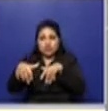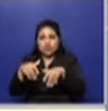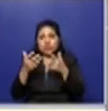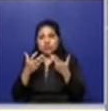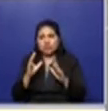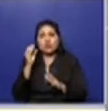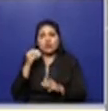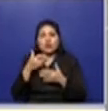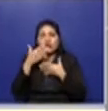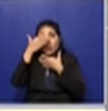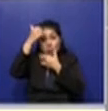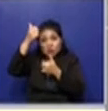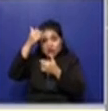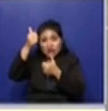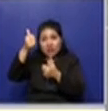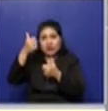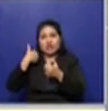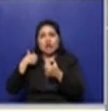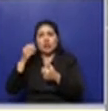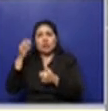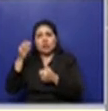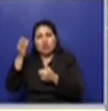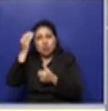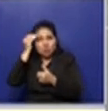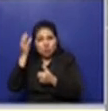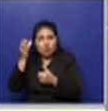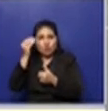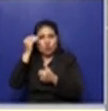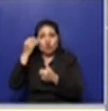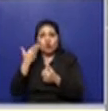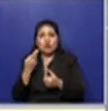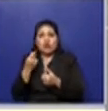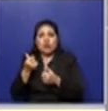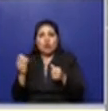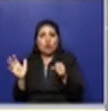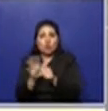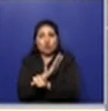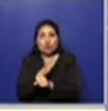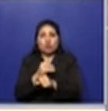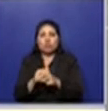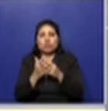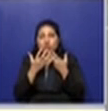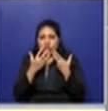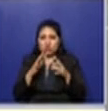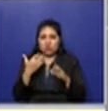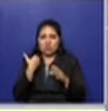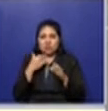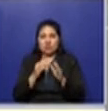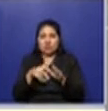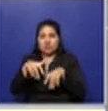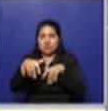รู้มีความยุติธรรมรวดเร็วทันการครบถ้วนทุกมุมและผู้รับสารมีส่